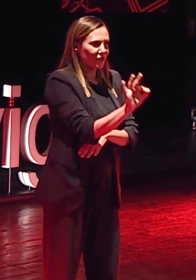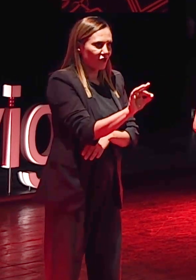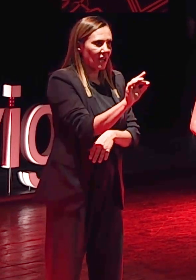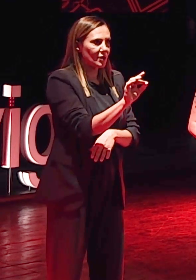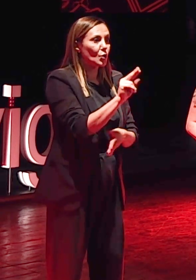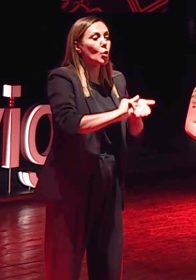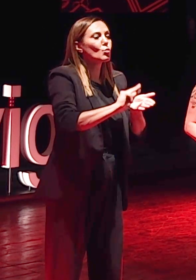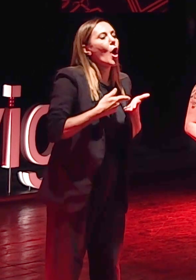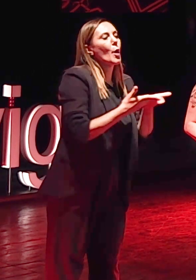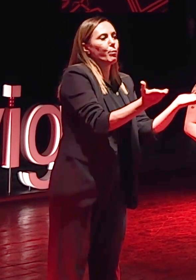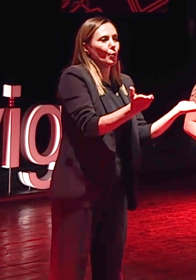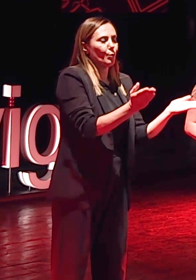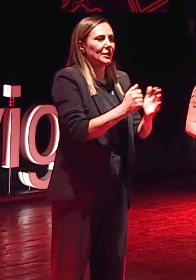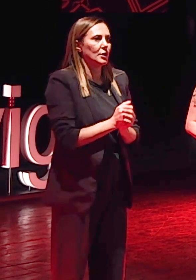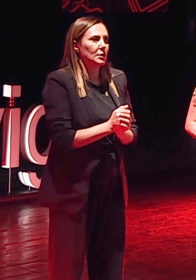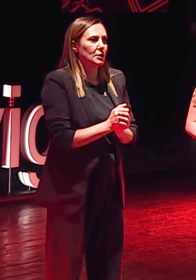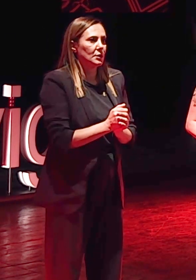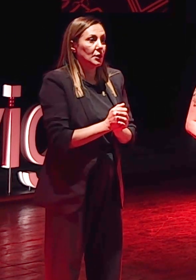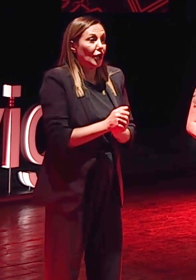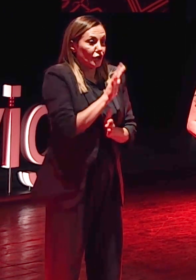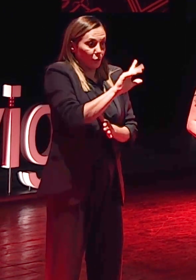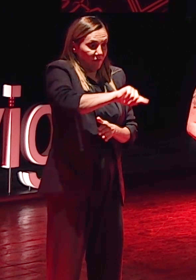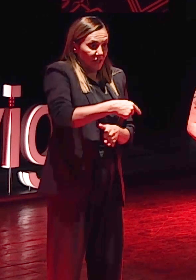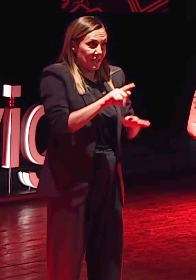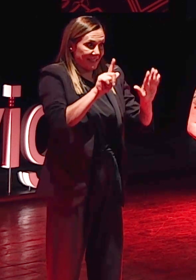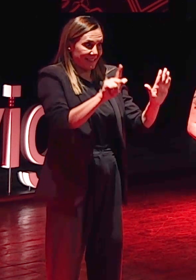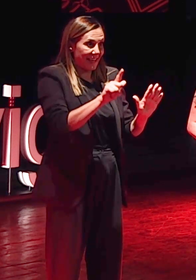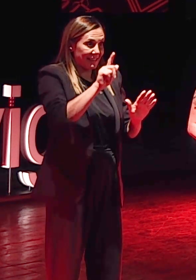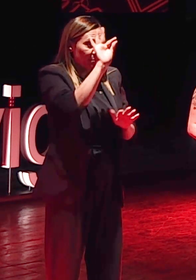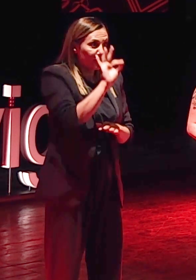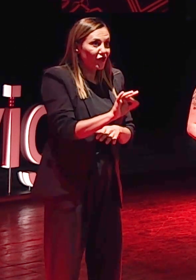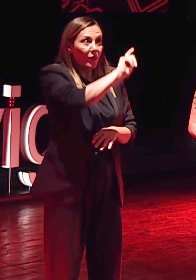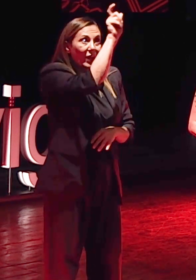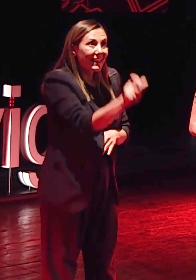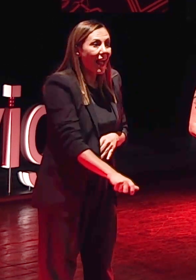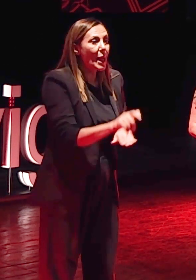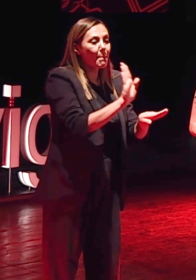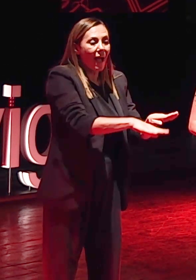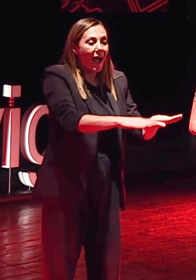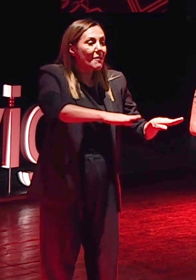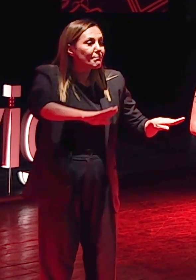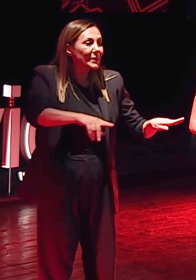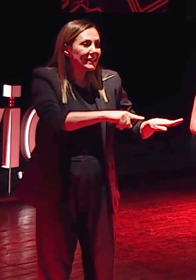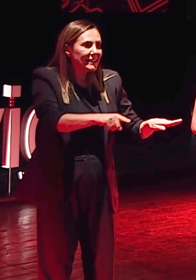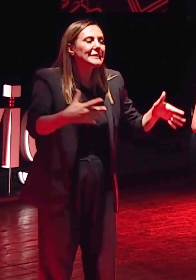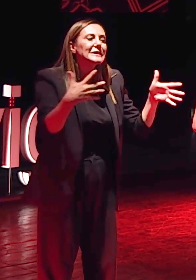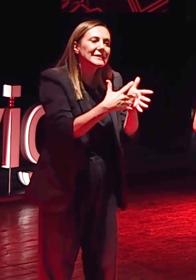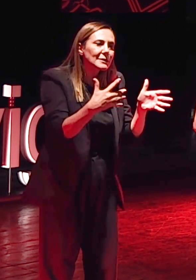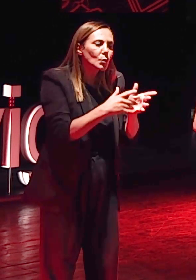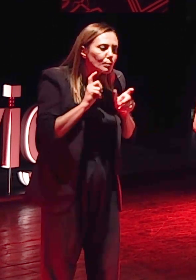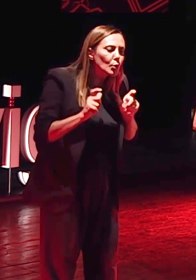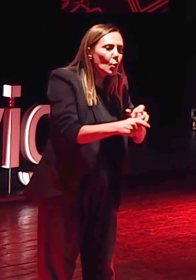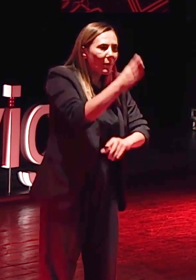le scuole statali ci sono il 5,7% in Italia di bambini con disturbi specifici